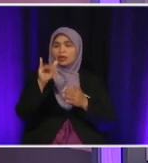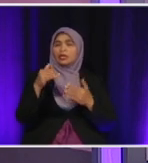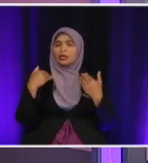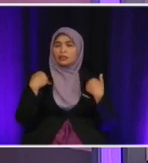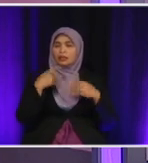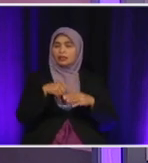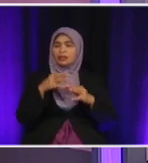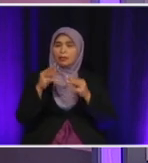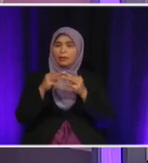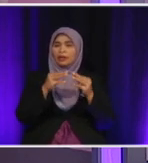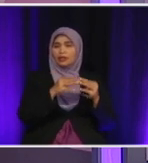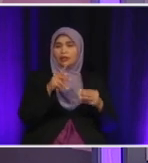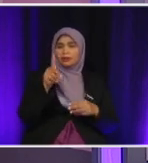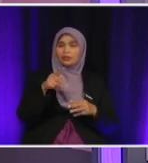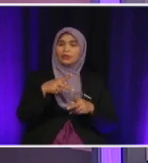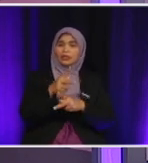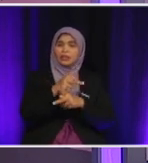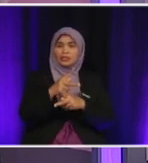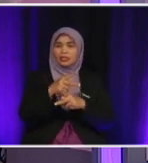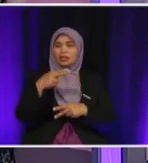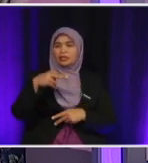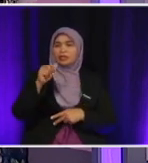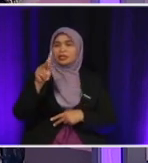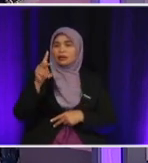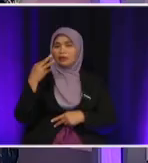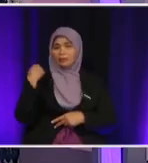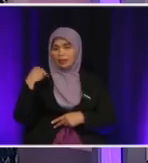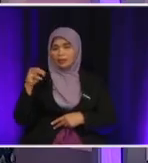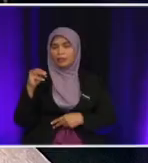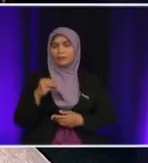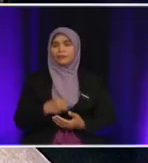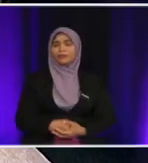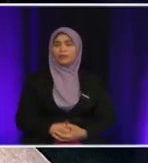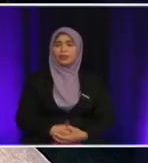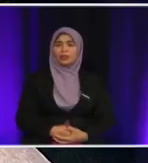dijaga hak mereka oke tak hanya murid-muridnya